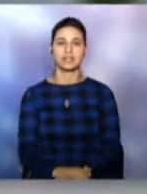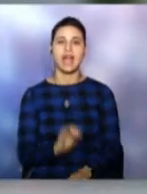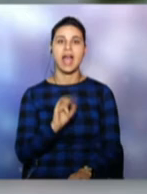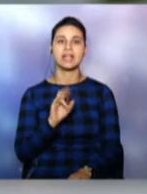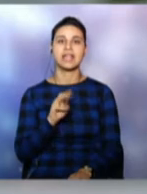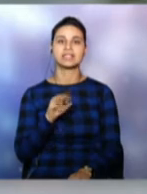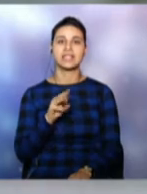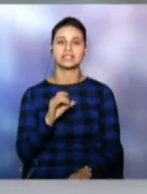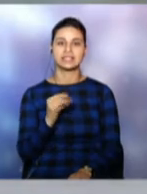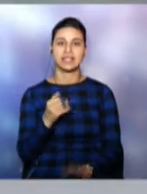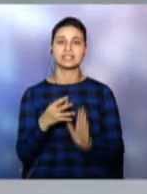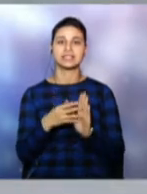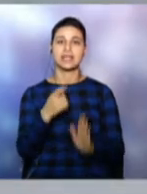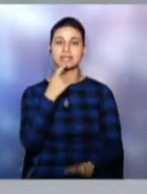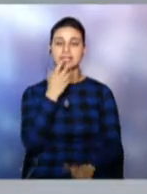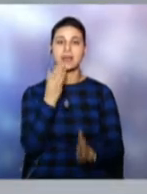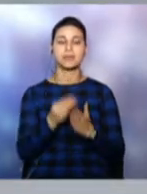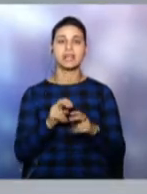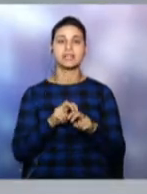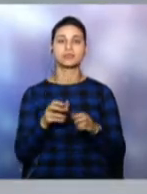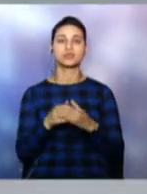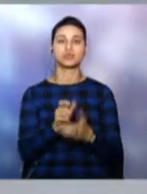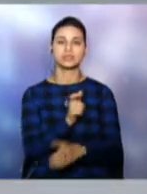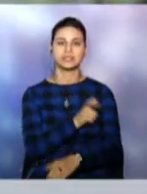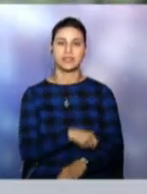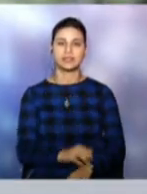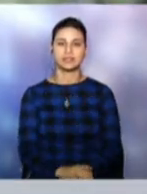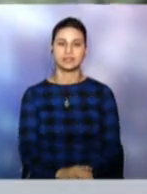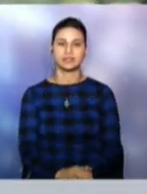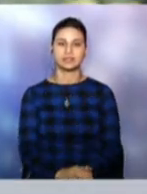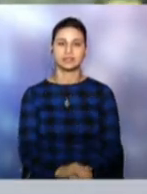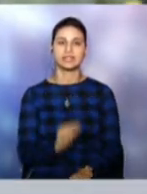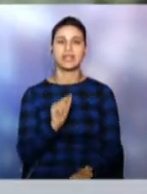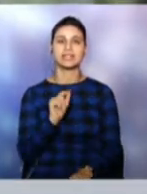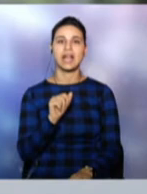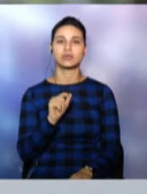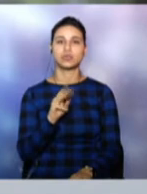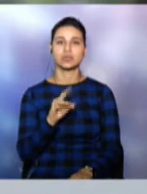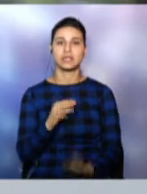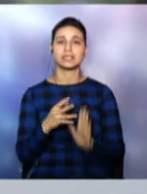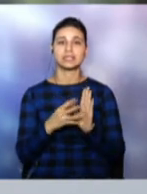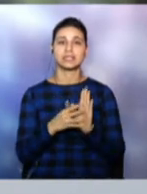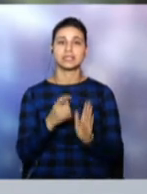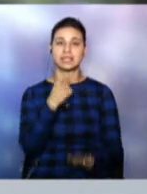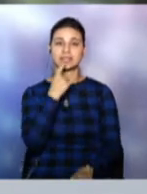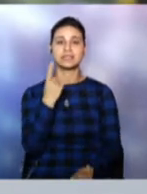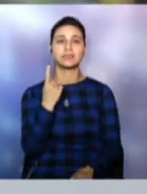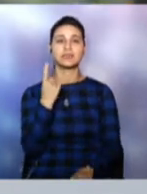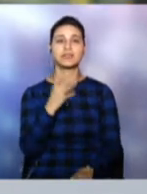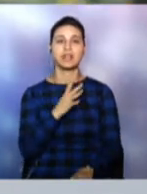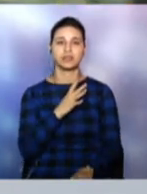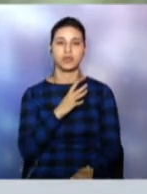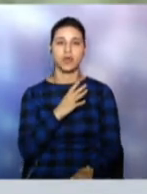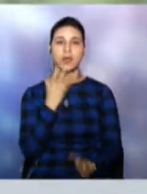9 წლის, მე დღეს გავხდი პირადი ექიმის გუნდის წევრი. მე ვარ თათული, 9 წლის და დღეს მე გავხდი პირადი ექიმის